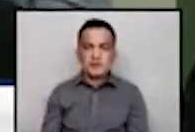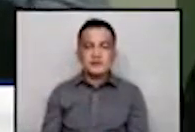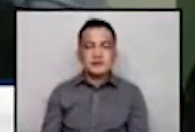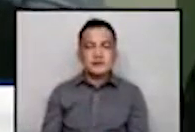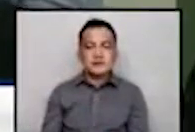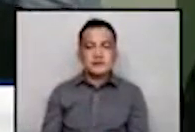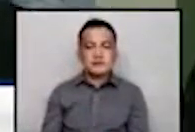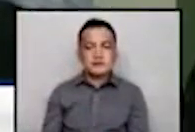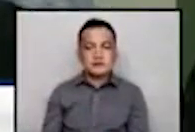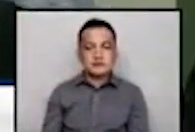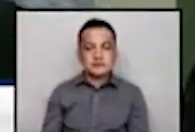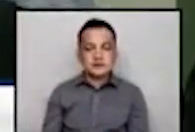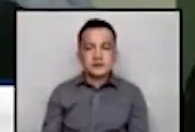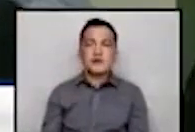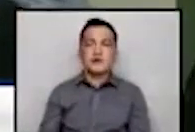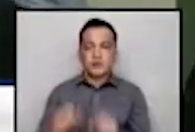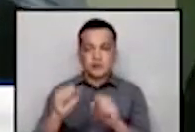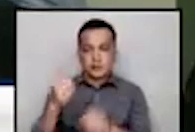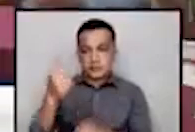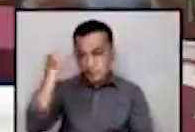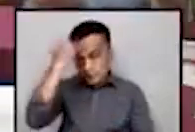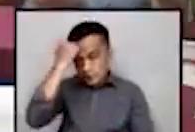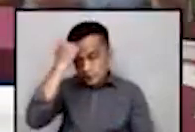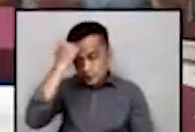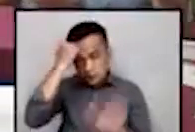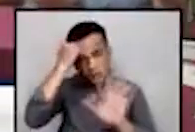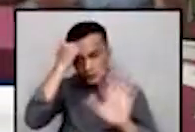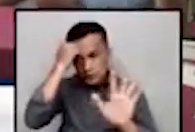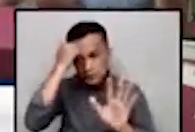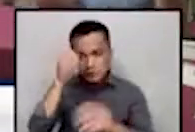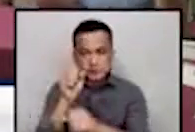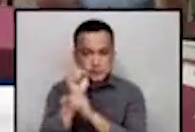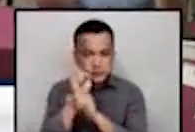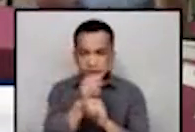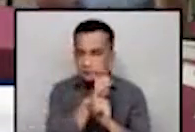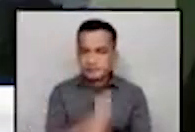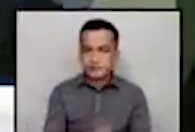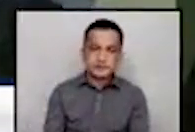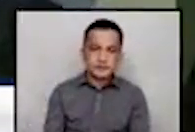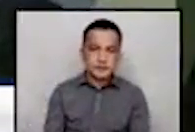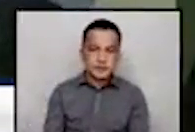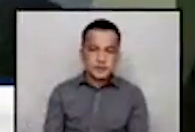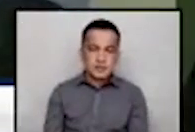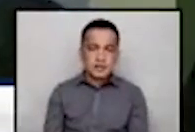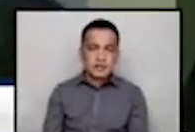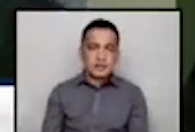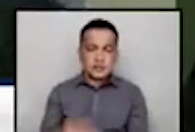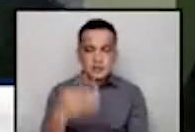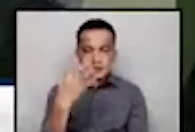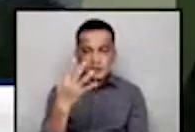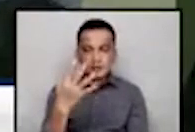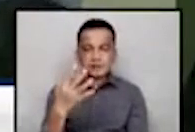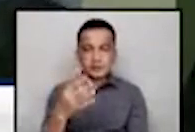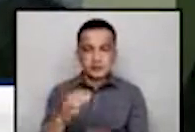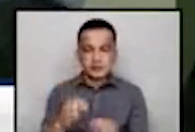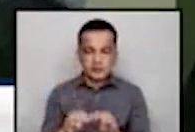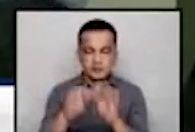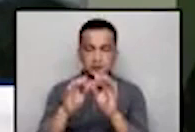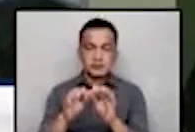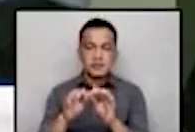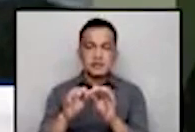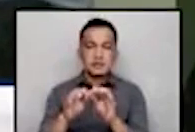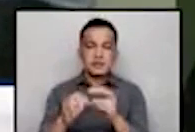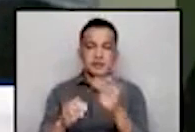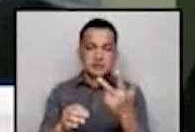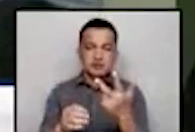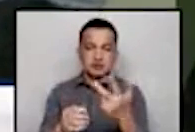Pwede hong magmano, wag lamang pong humalik. Magkakaroon din ng 4 na misa dito. 3 mula dito ay isasagawa ng hating gabi